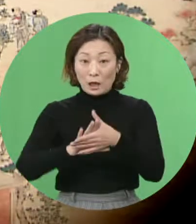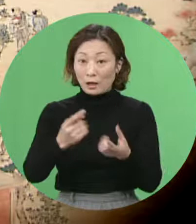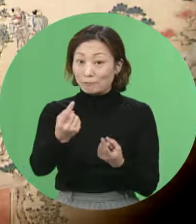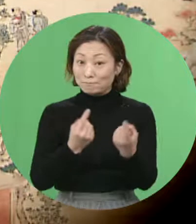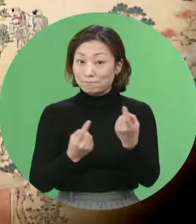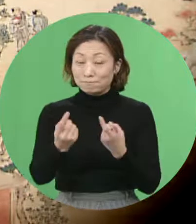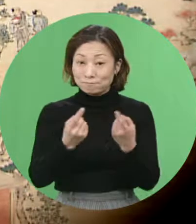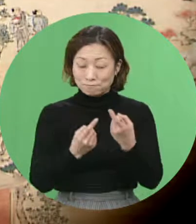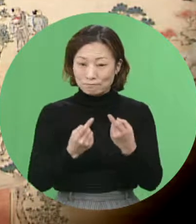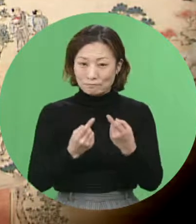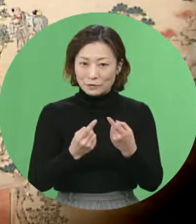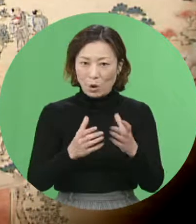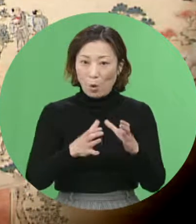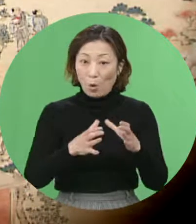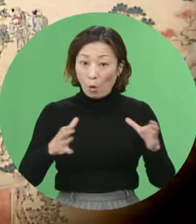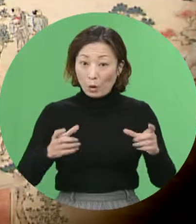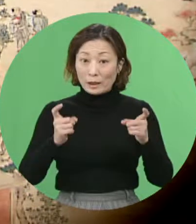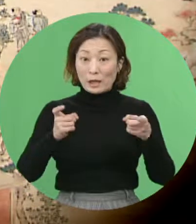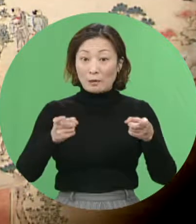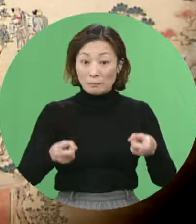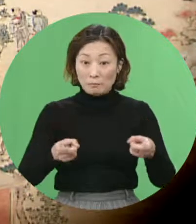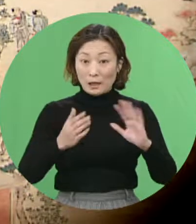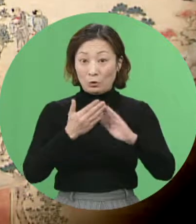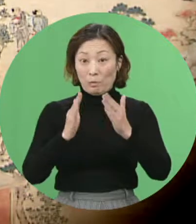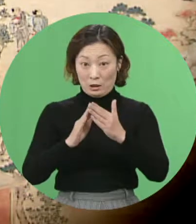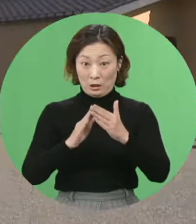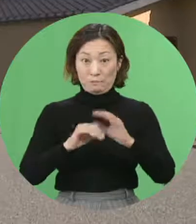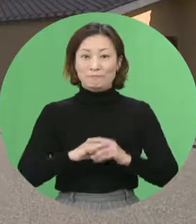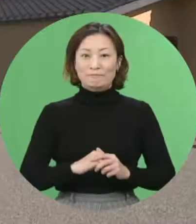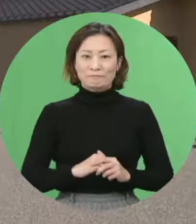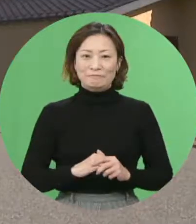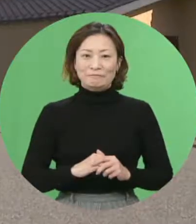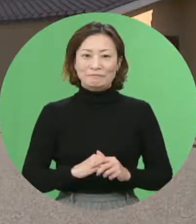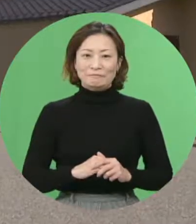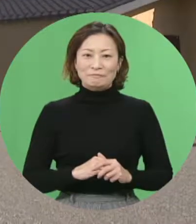往来する大きな港町でした。